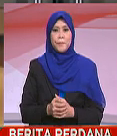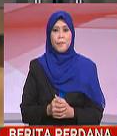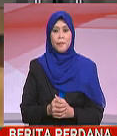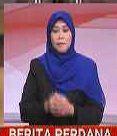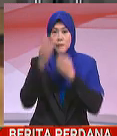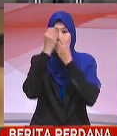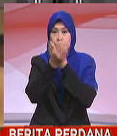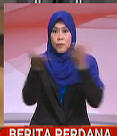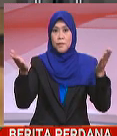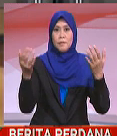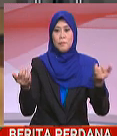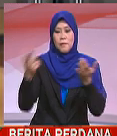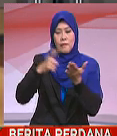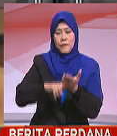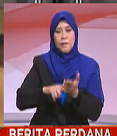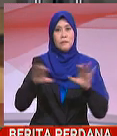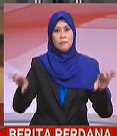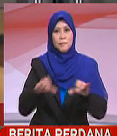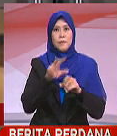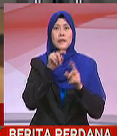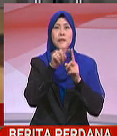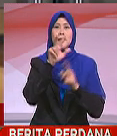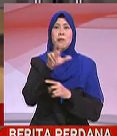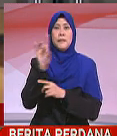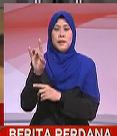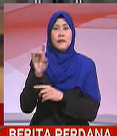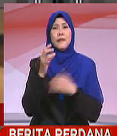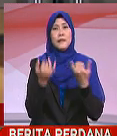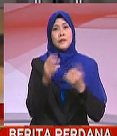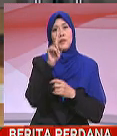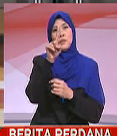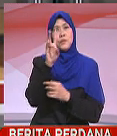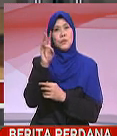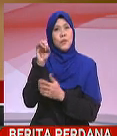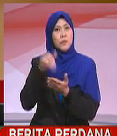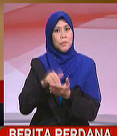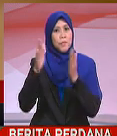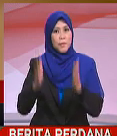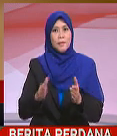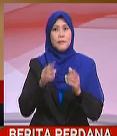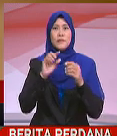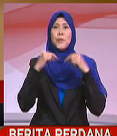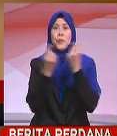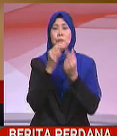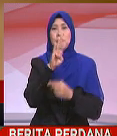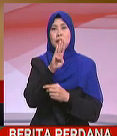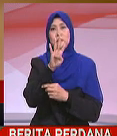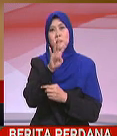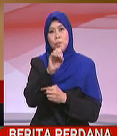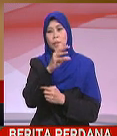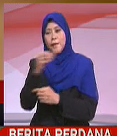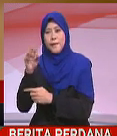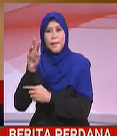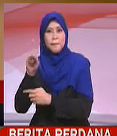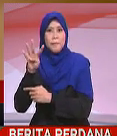Hai kembali umumkan nyaman terus laporan laksana ke-38 750.000 penerima dalam kalangan B40 dan 40